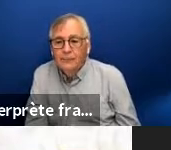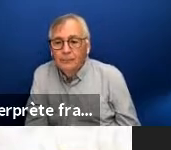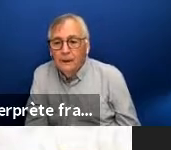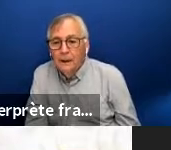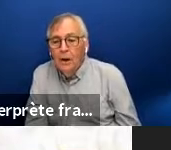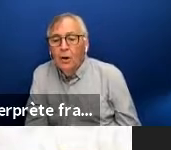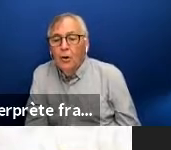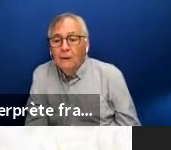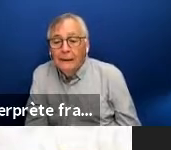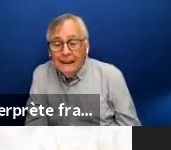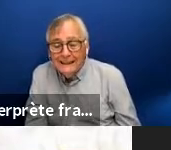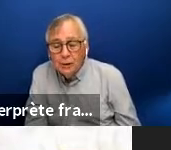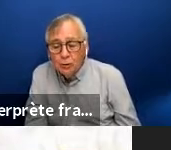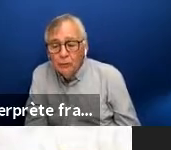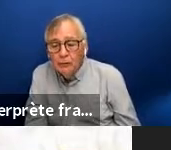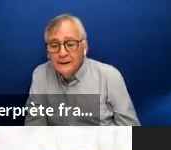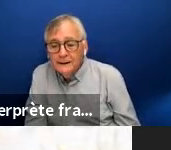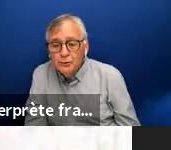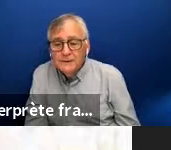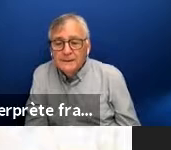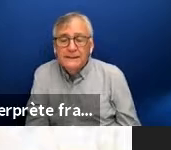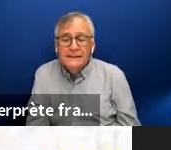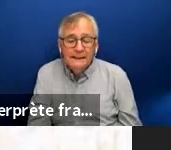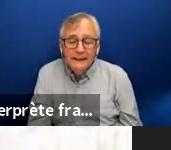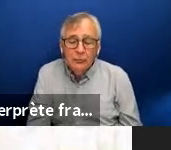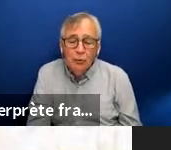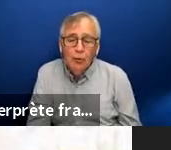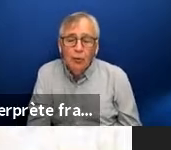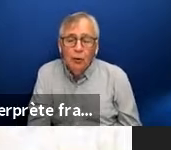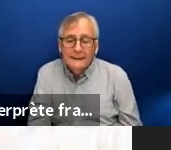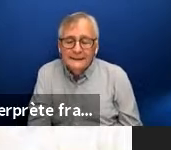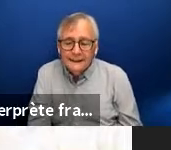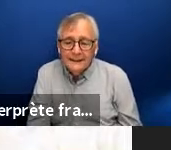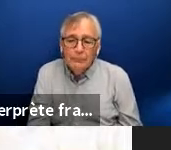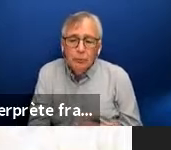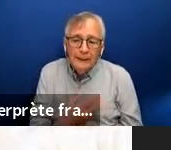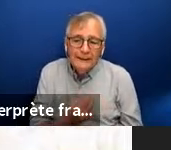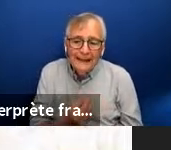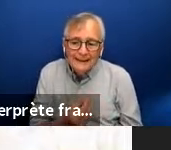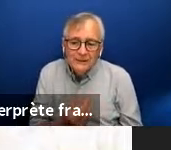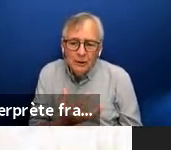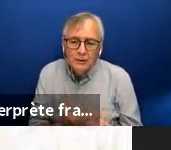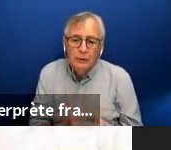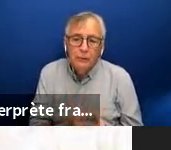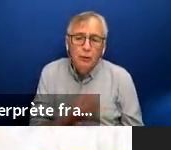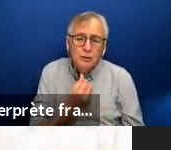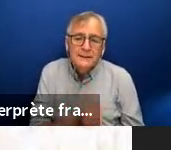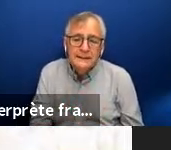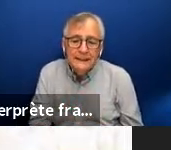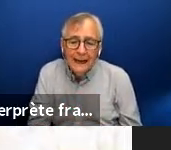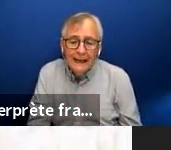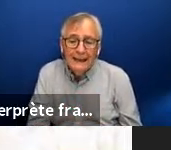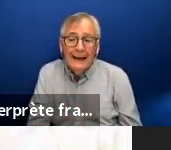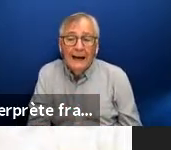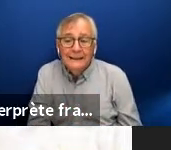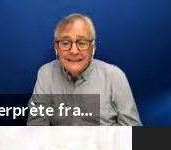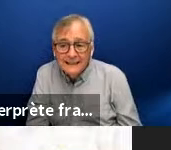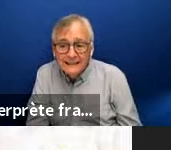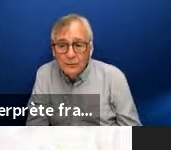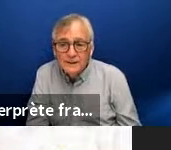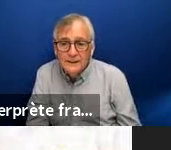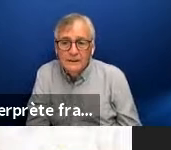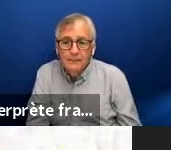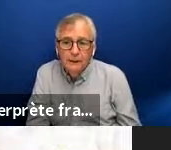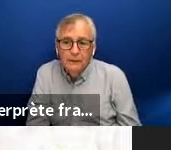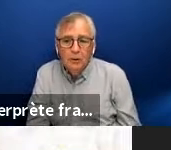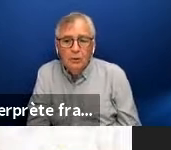pratiquée. Et les orthophonistes aussi, certains, pour aider à l'articulation, vont utiliser la langue des